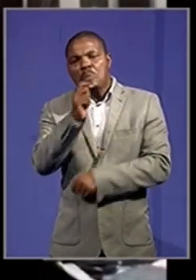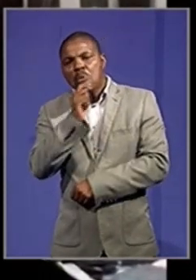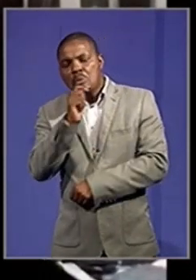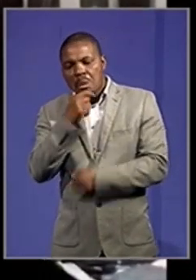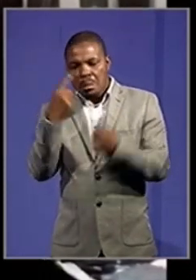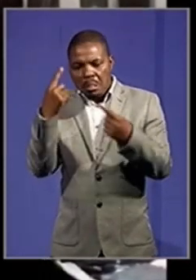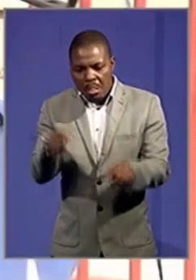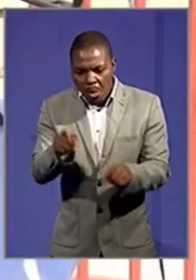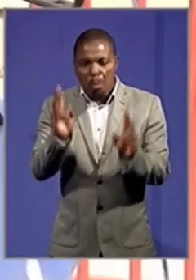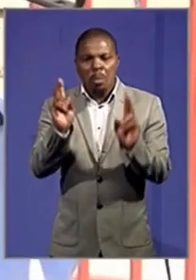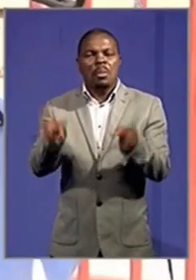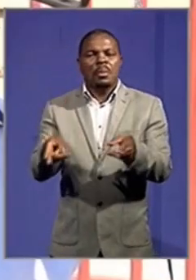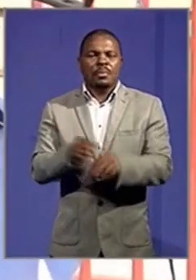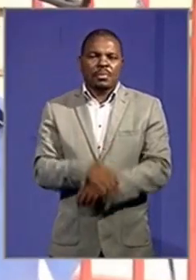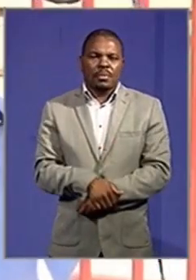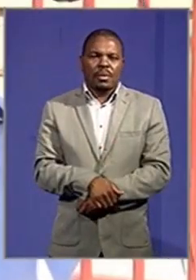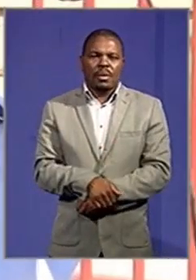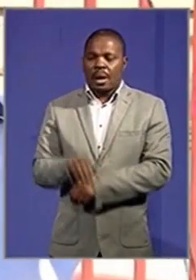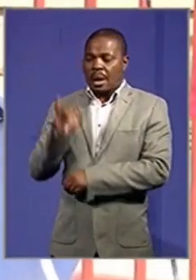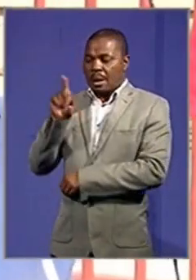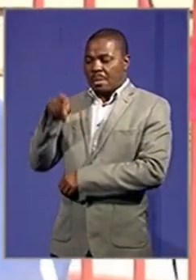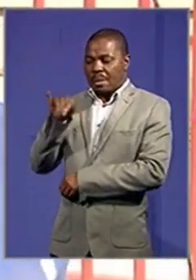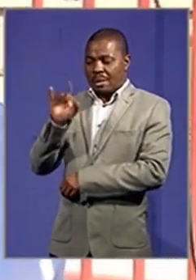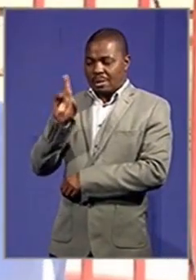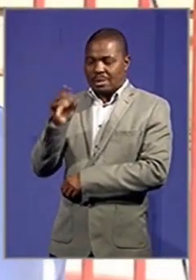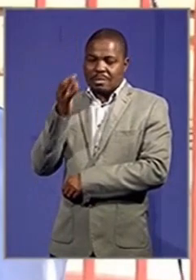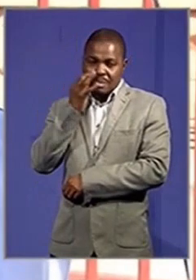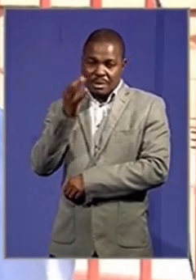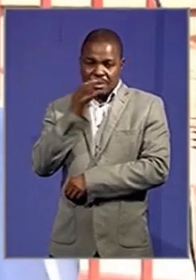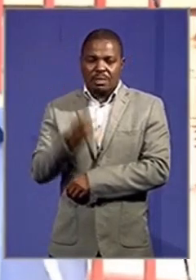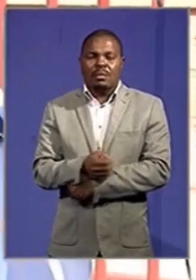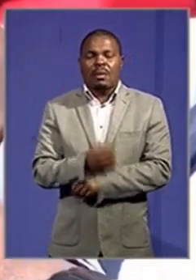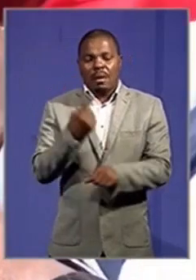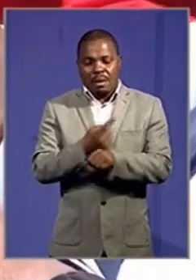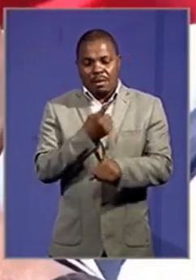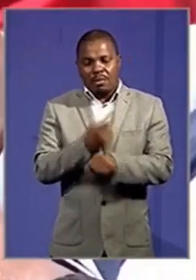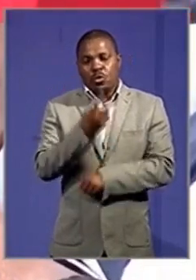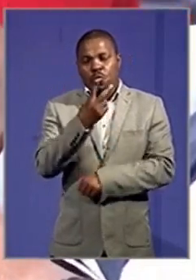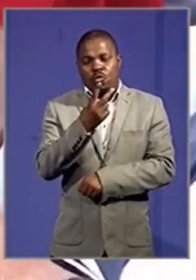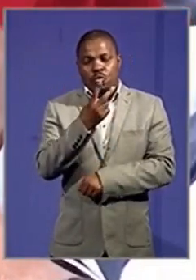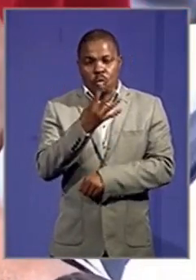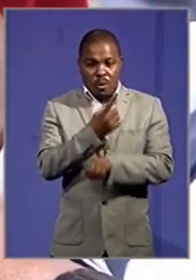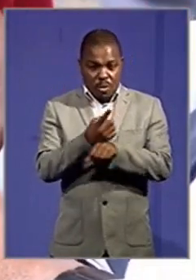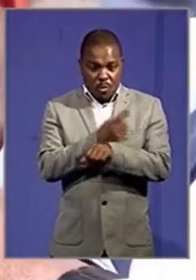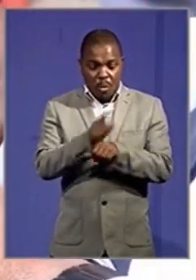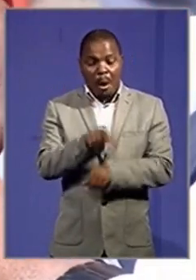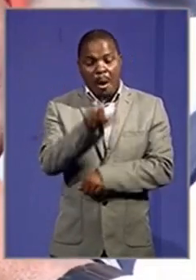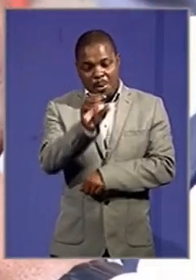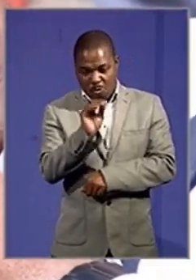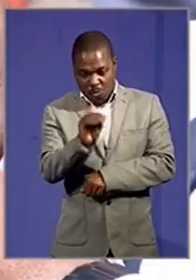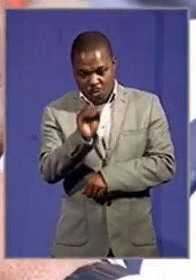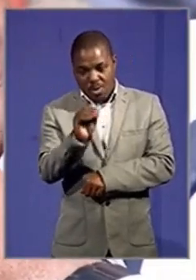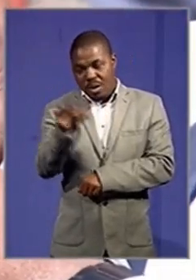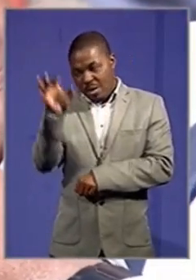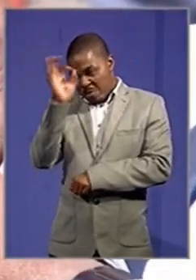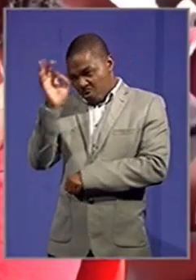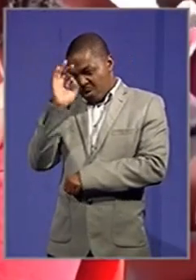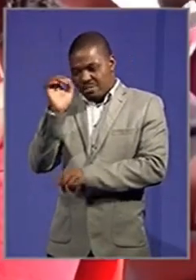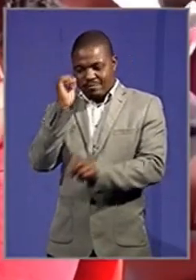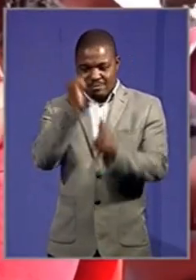a tlhokafetse. IPD e lekanya hore dihoreng tse ding le tse ding tse 20 ho na le motho ya bolawang ke sepolesa